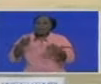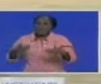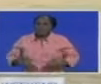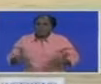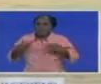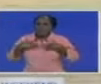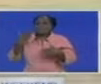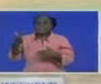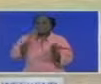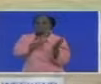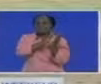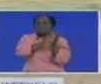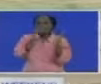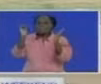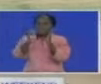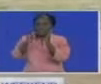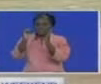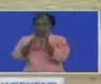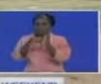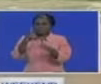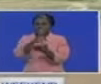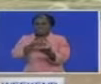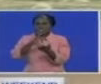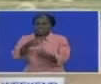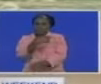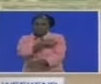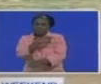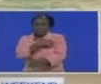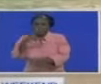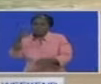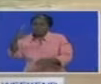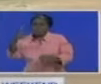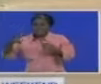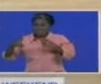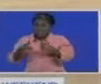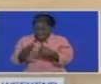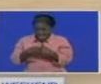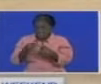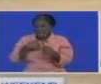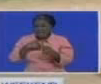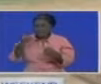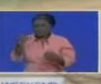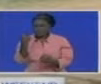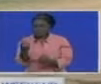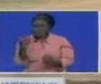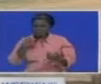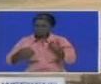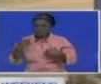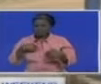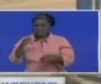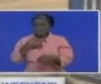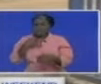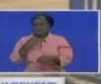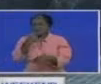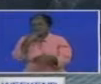are being preserved at the Machakos District Hospital. 28 people who suffered minor injuries were treated at the Sultan